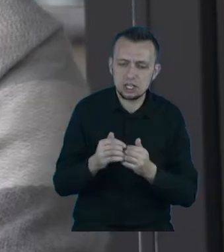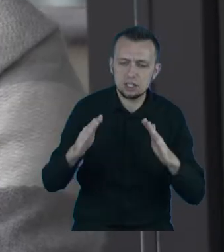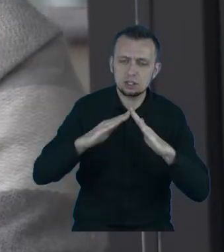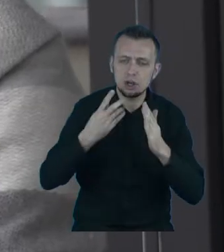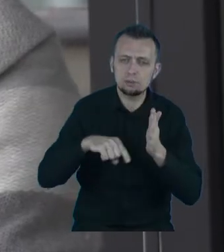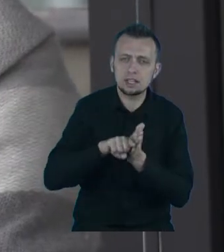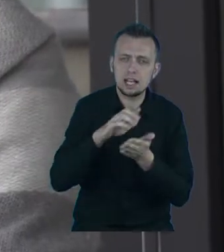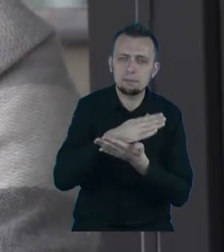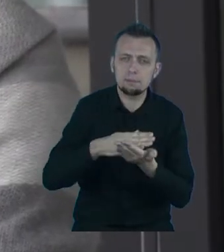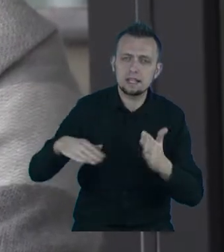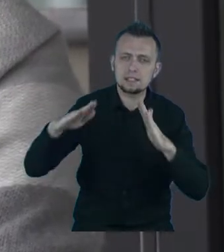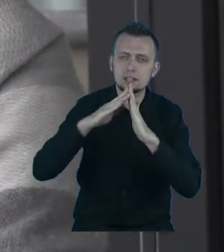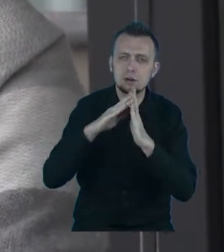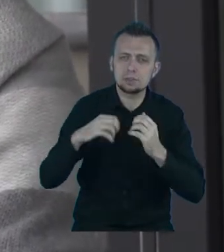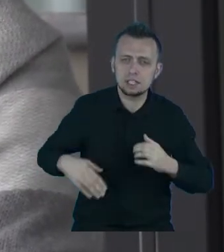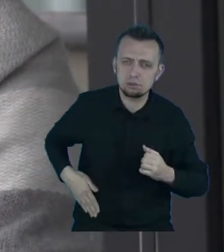Efekt, który